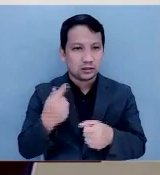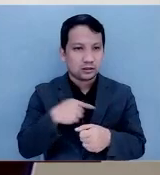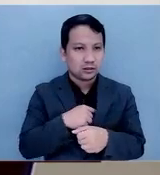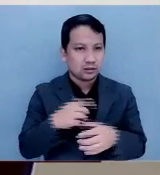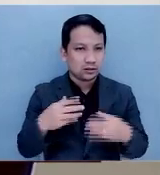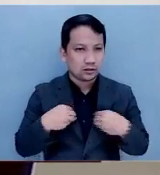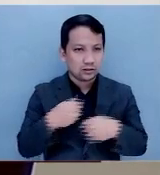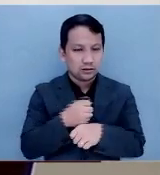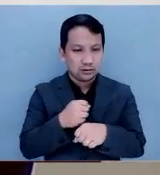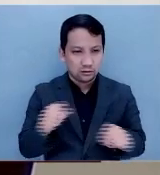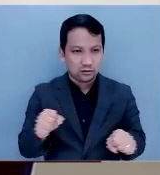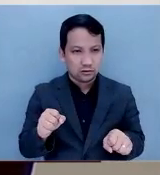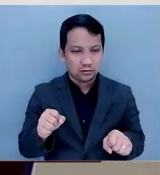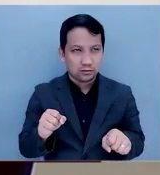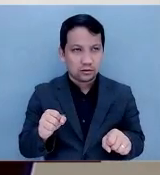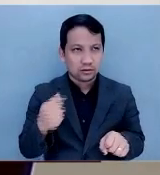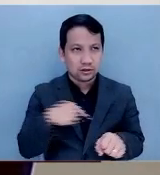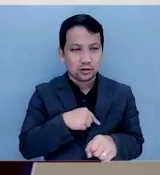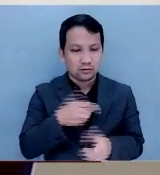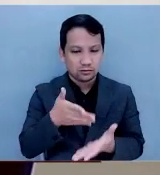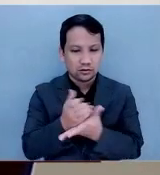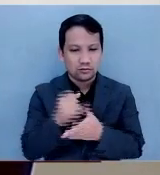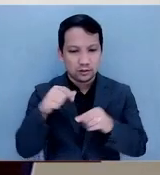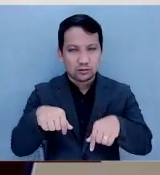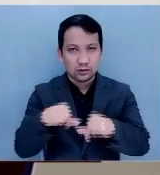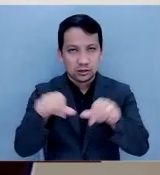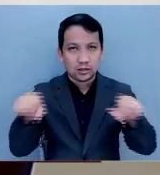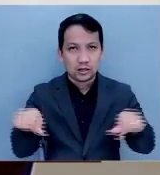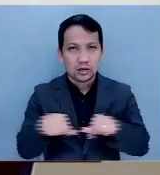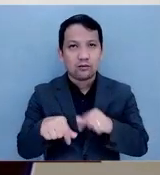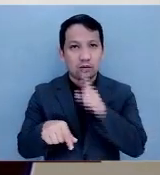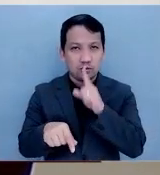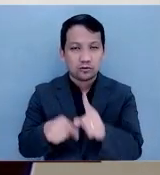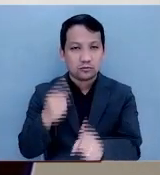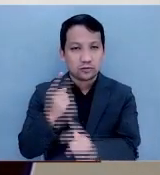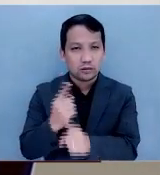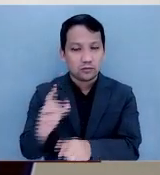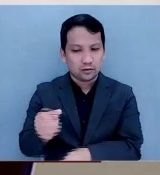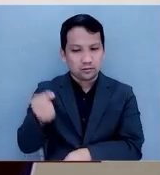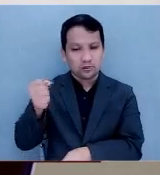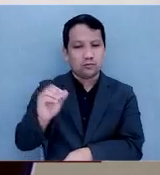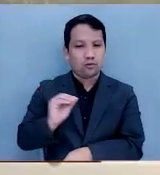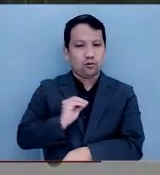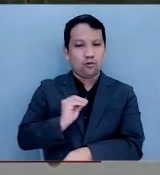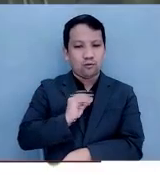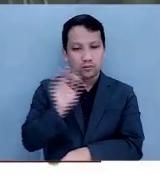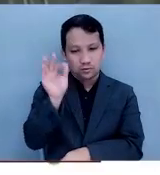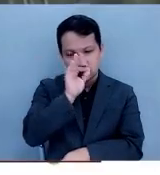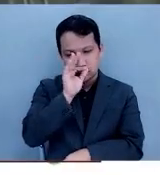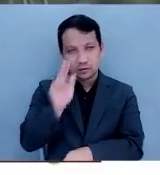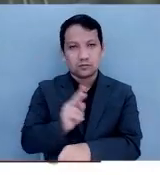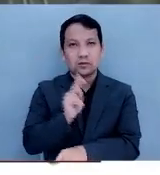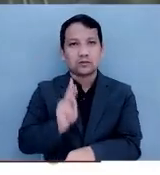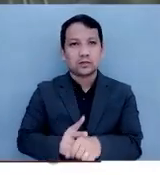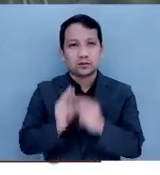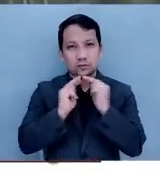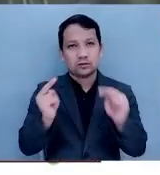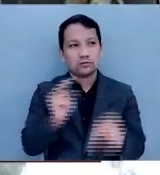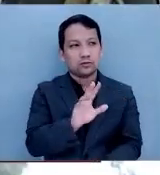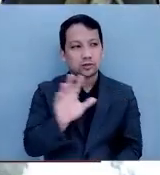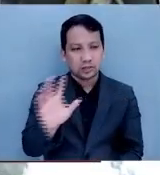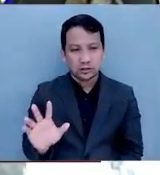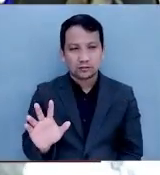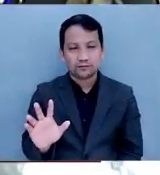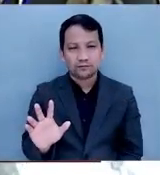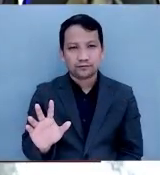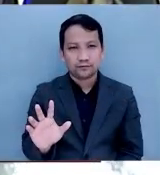secure our sovereign rights in these areas which rightfully belong to the Filipino people. Nagbabalita mula sa